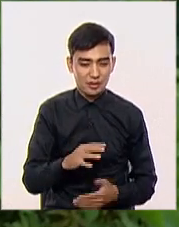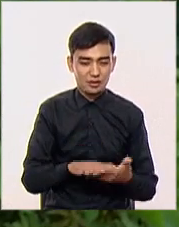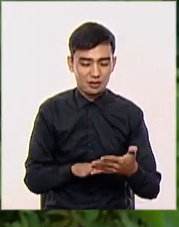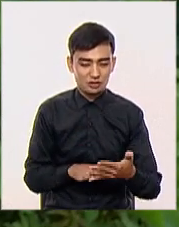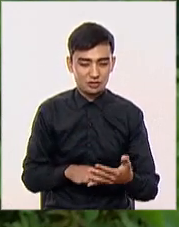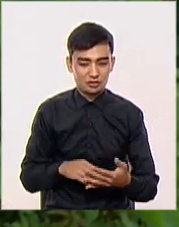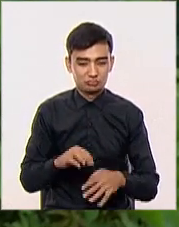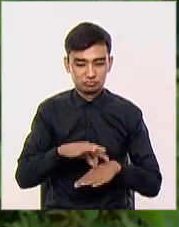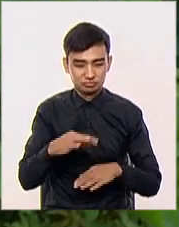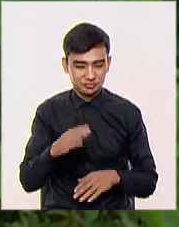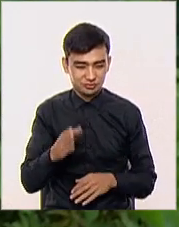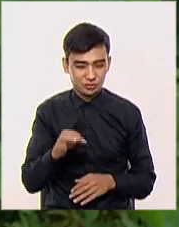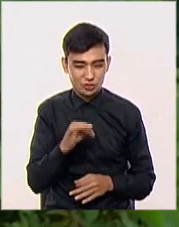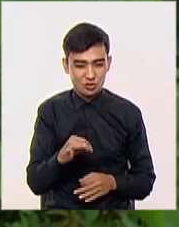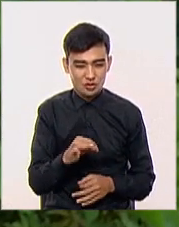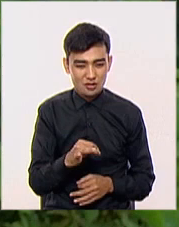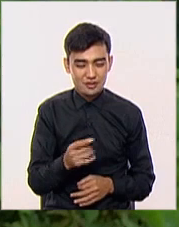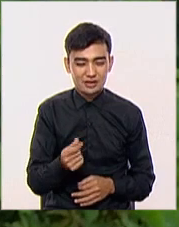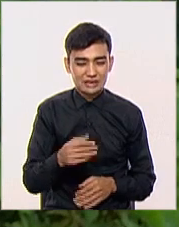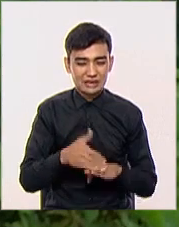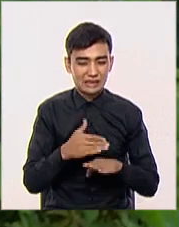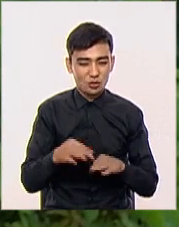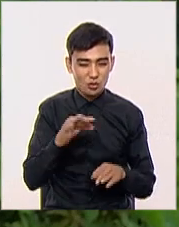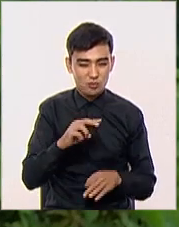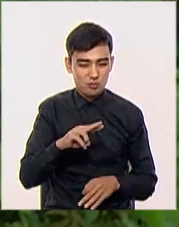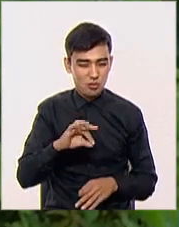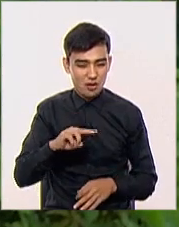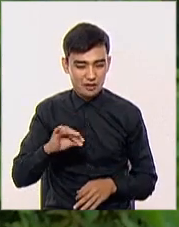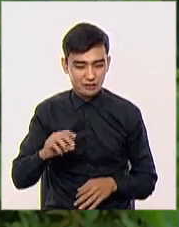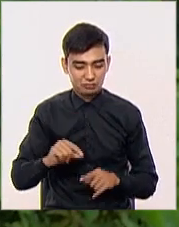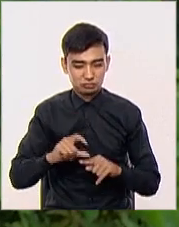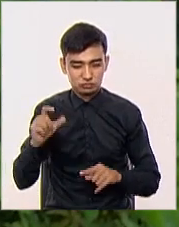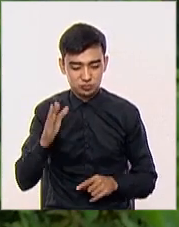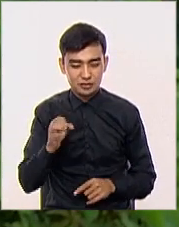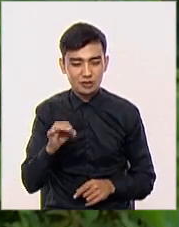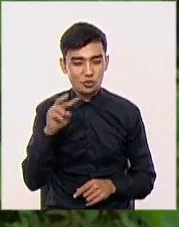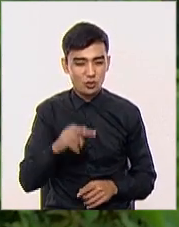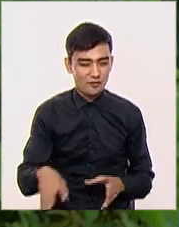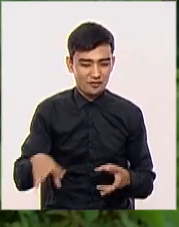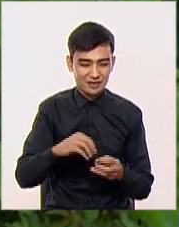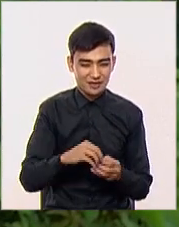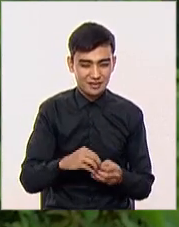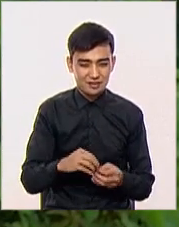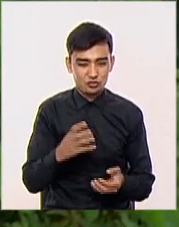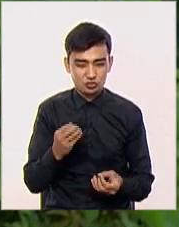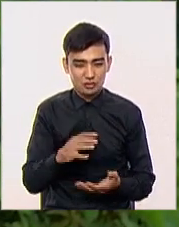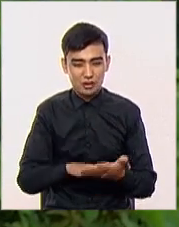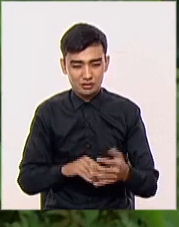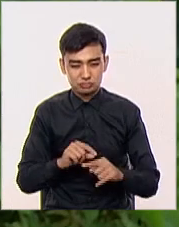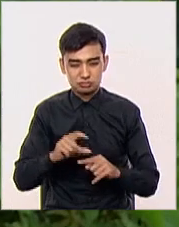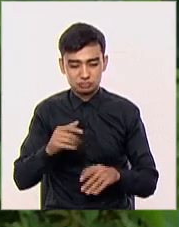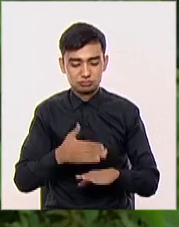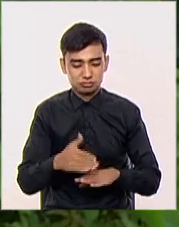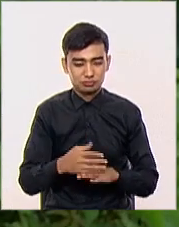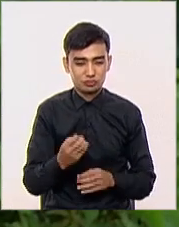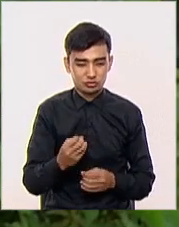ужесточать денежно-кредитную политику, соответственно, доллар будет ко всем валютам укрепляться,